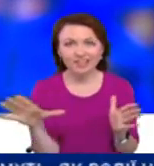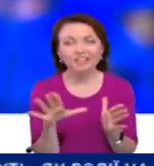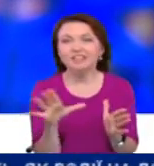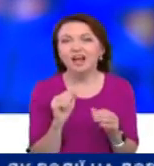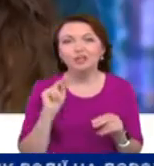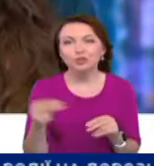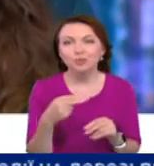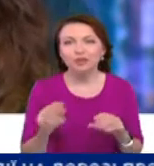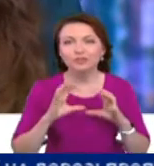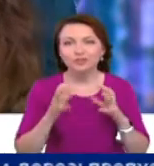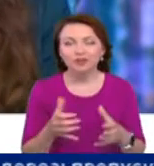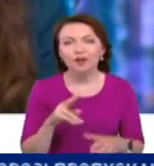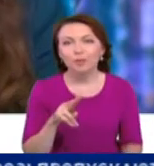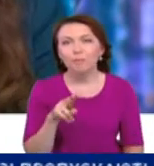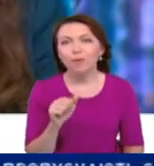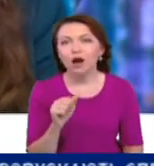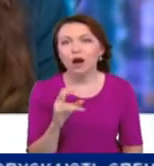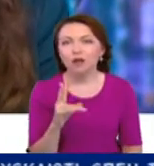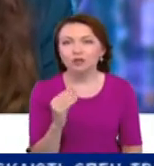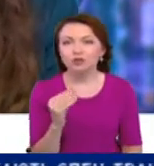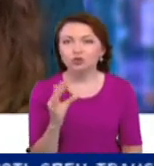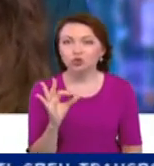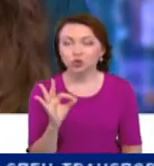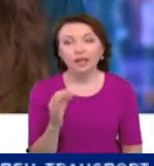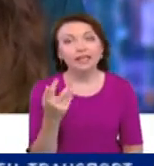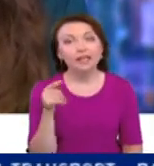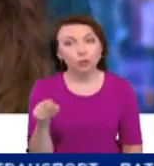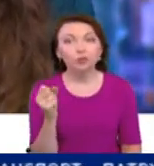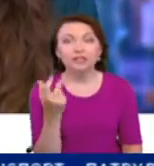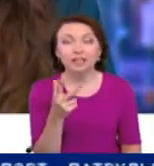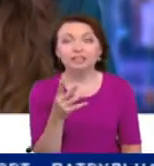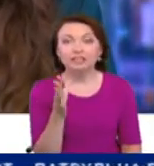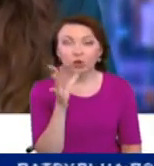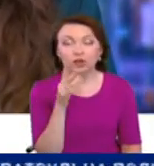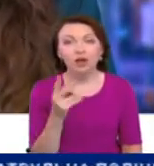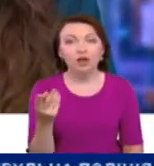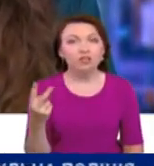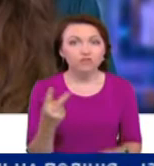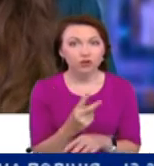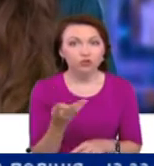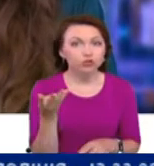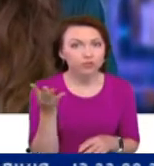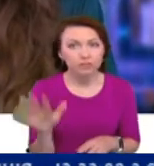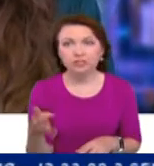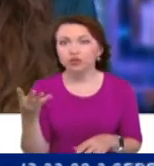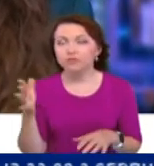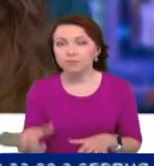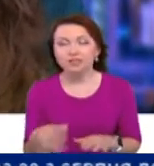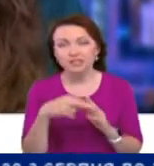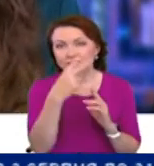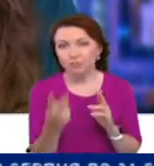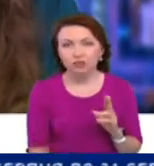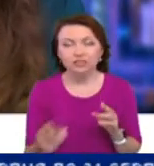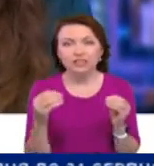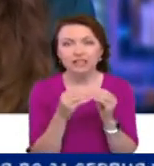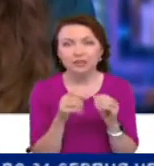чемпіонату світу в Панджу. Йому 13 років, і він посів 2 четвертих місця, стрибаючи з вишки 10